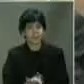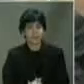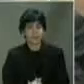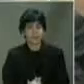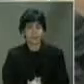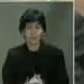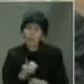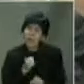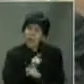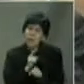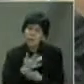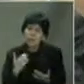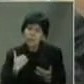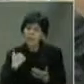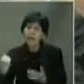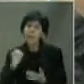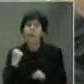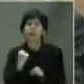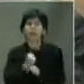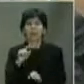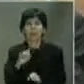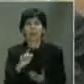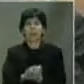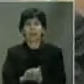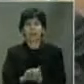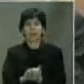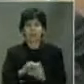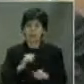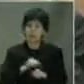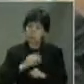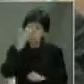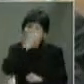ามว่าเอาอำนาจอะไรหรือว่านายอภิสิ